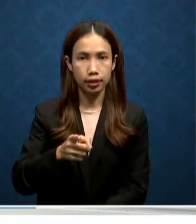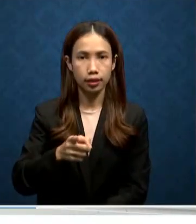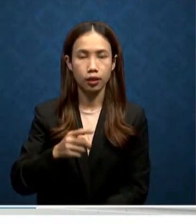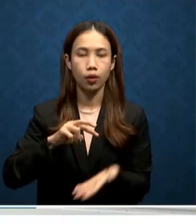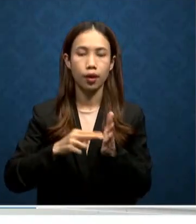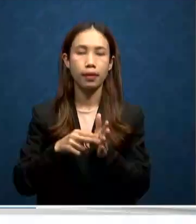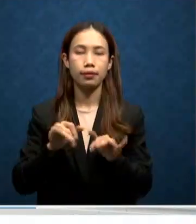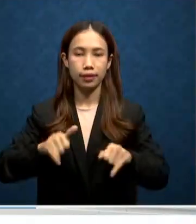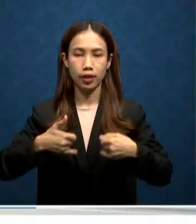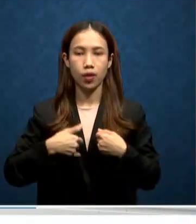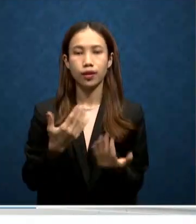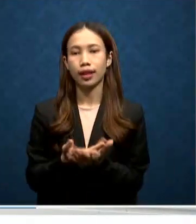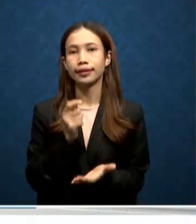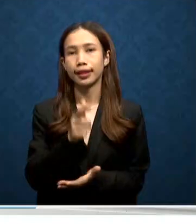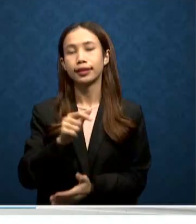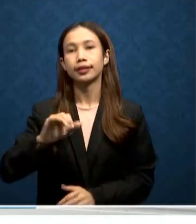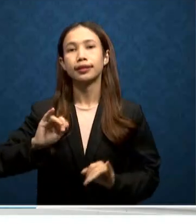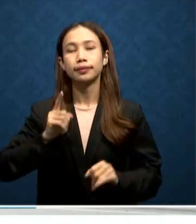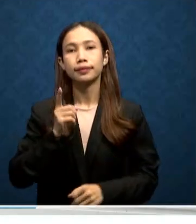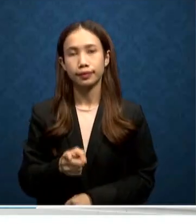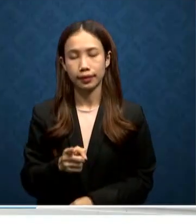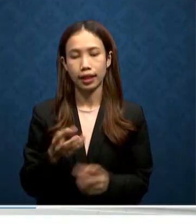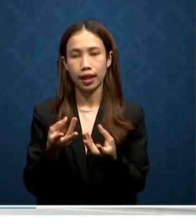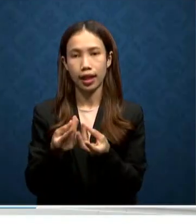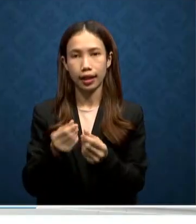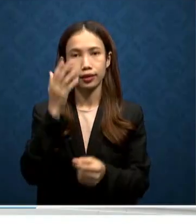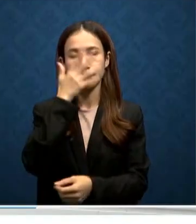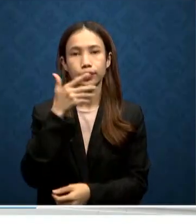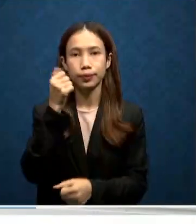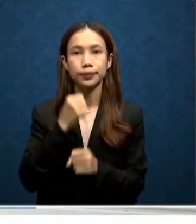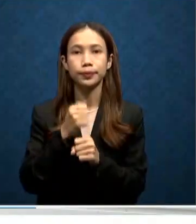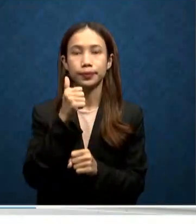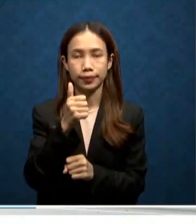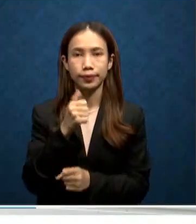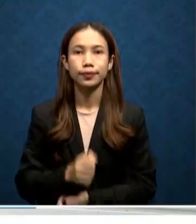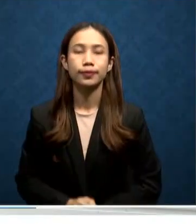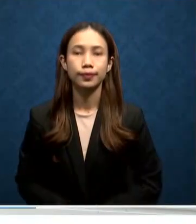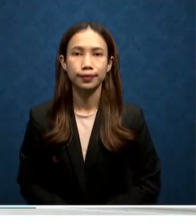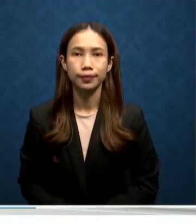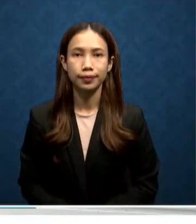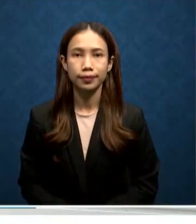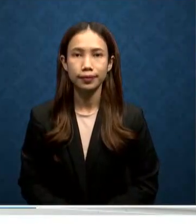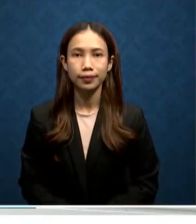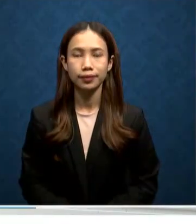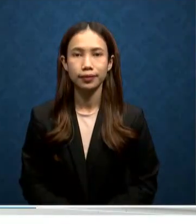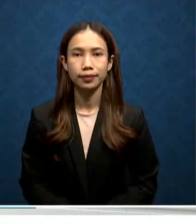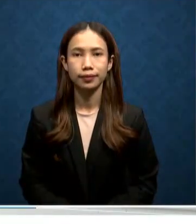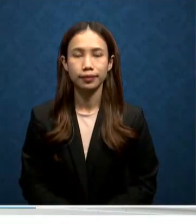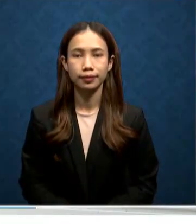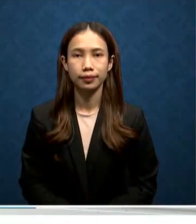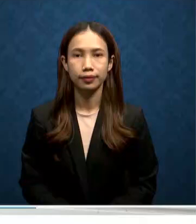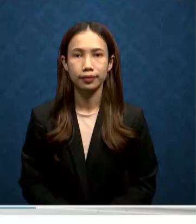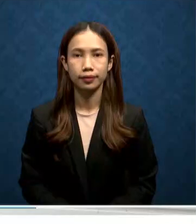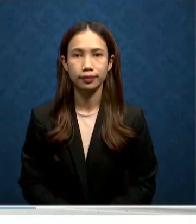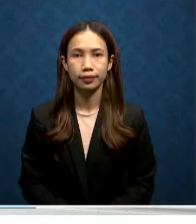เป็นเจ้าของหมายเลขทะเบียนสวยได้เป็นอย่างดีนะครับเอ่อในส่วนของ